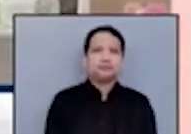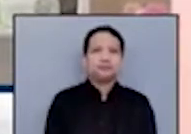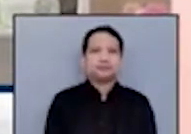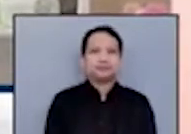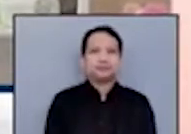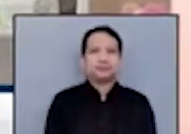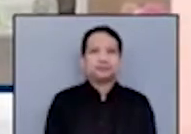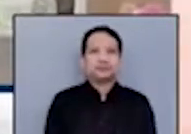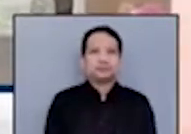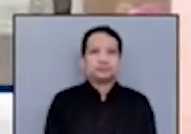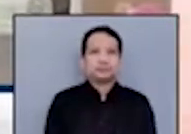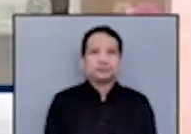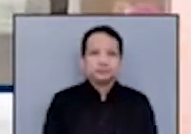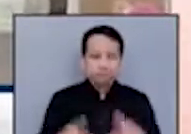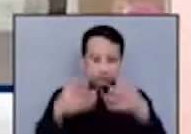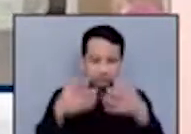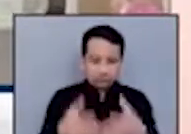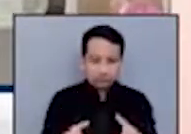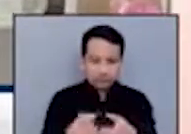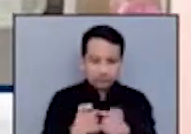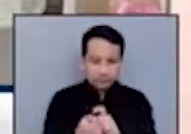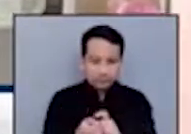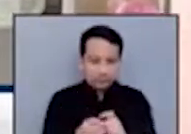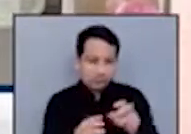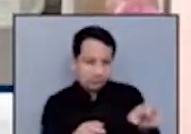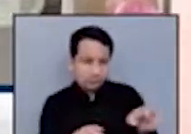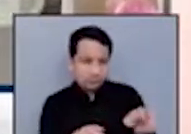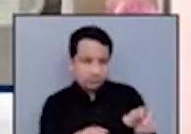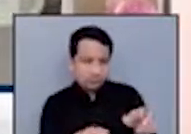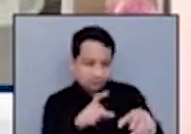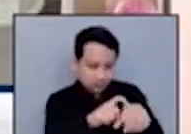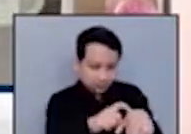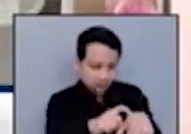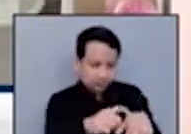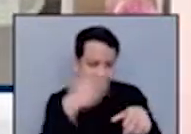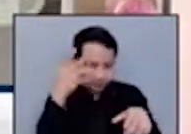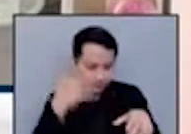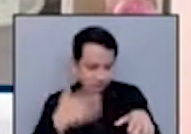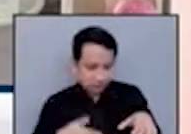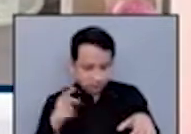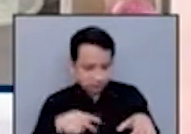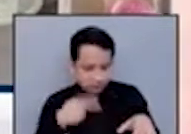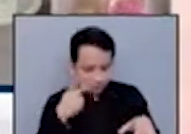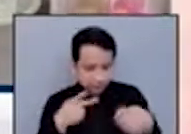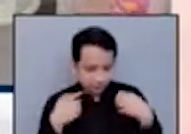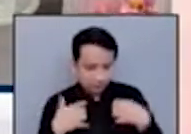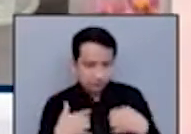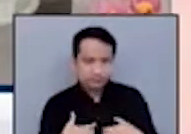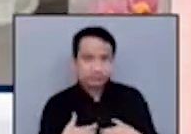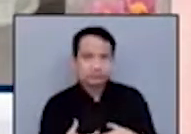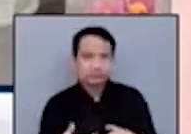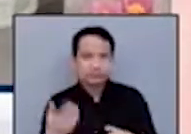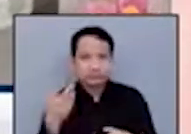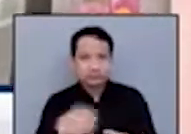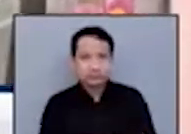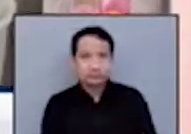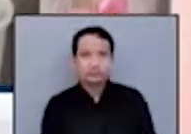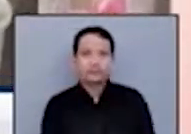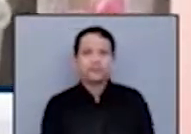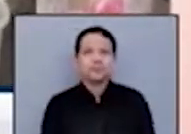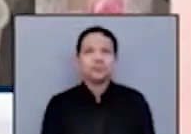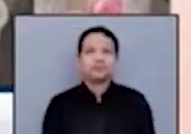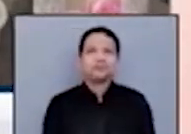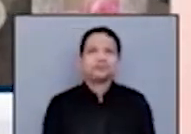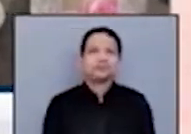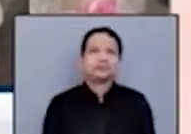puno. Oo, yun ang pinakaano niya. Pag nakakapit siya sa bark, halos hindi mo na siya makita. Sa sobrang ganili ng magkamablatch. Okay. Ano pa yung ibang uri? Kasi meron